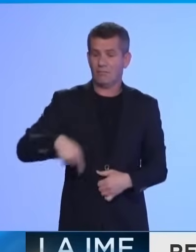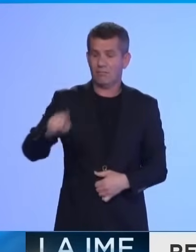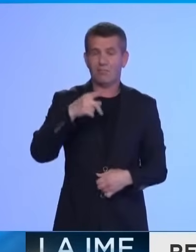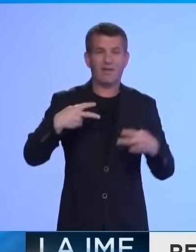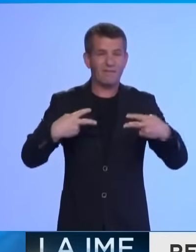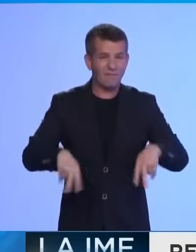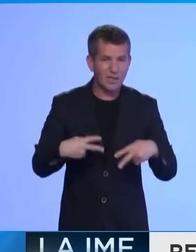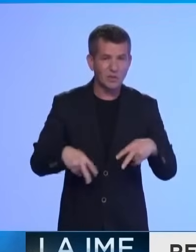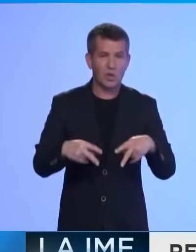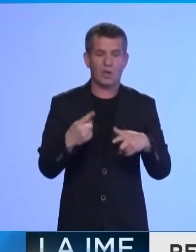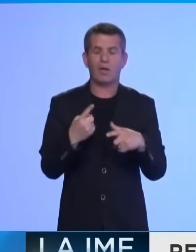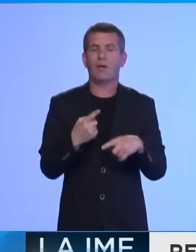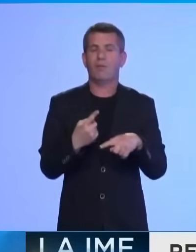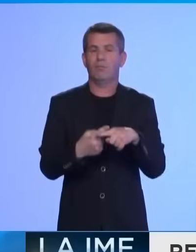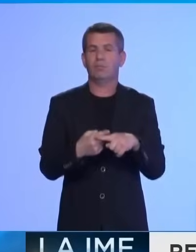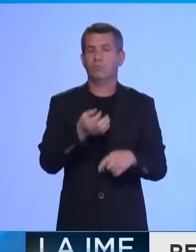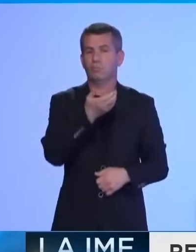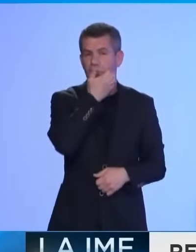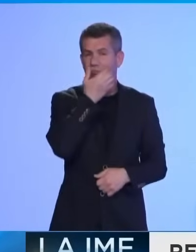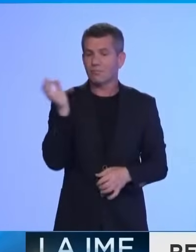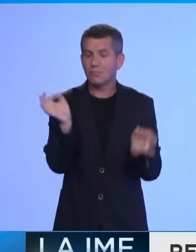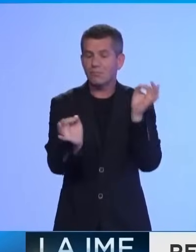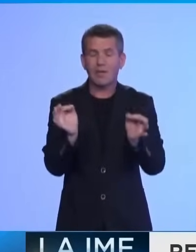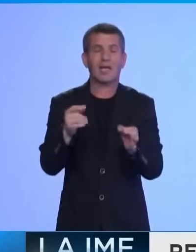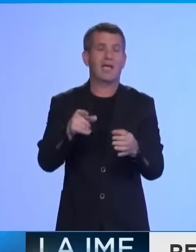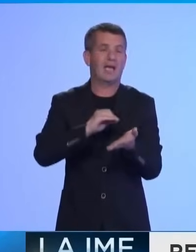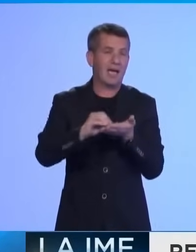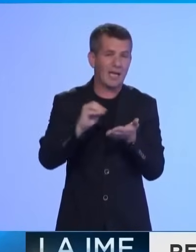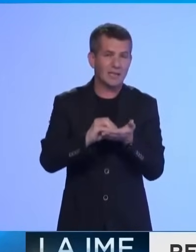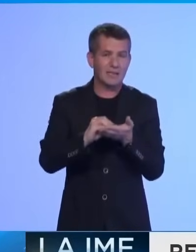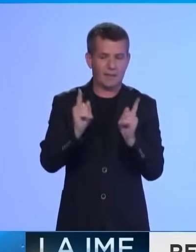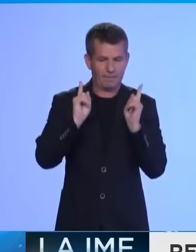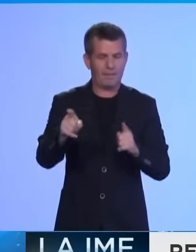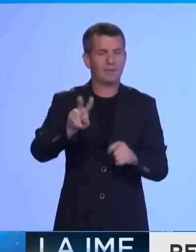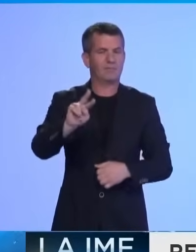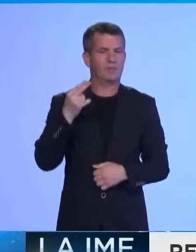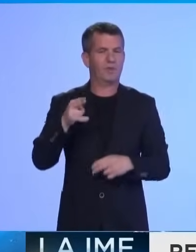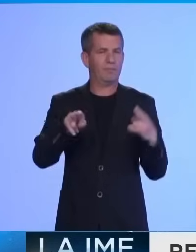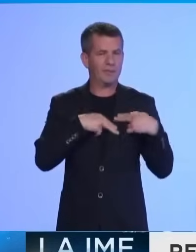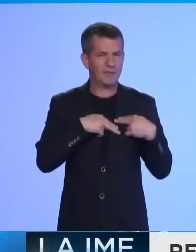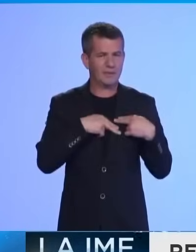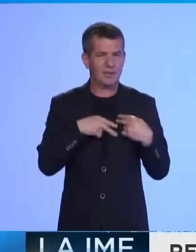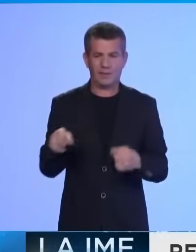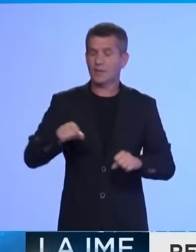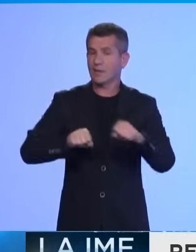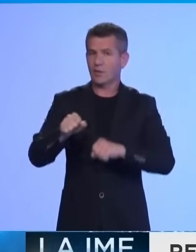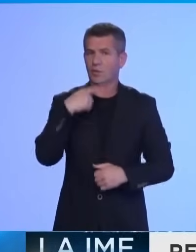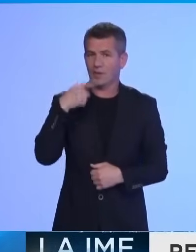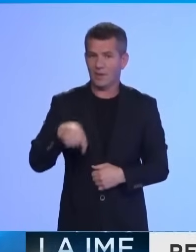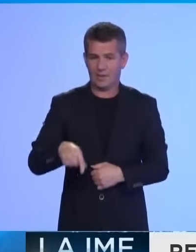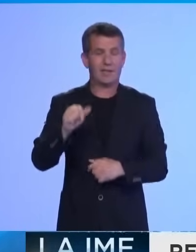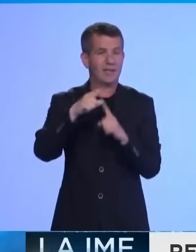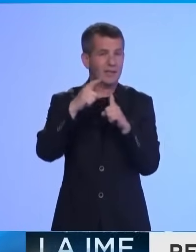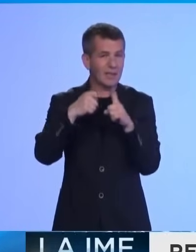friksojnë dhe të imponojnë qasjen dhe pyetjet e gazetarëve tëftohen në përgjegjësi. Ahmet Gjekaj ka shtuar se transmetuesi